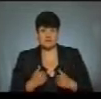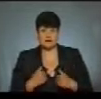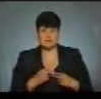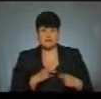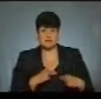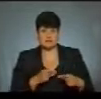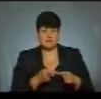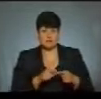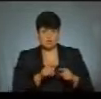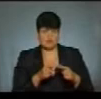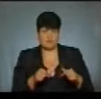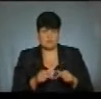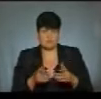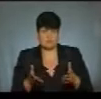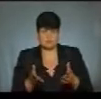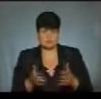того відділу, ви розумієте?